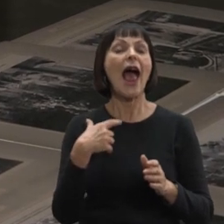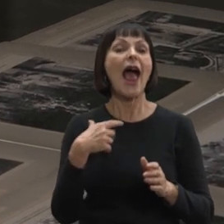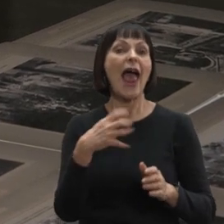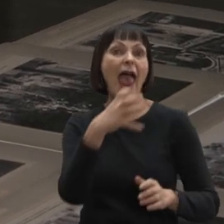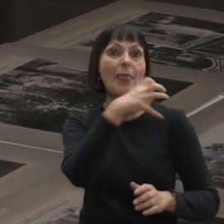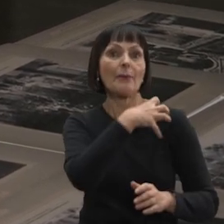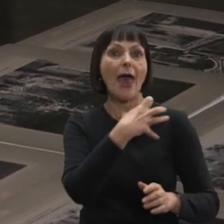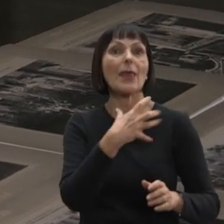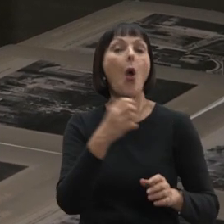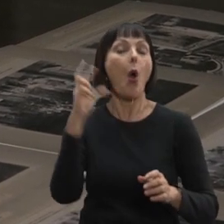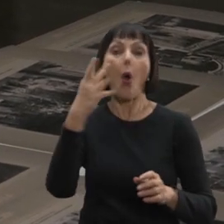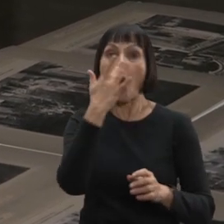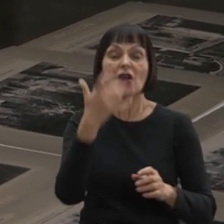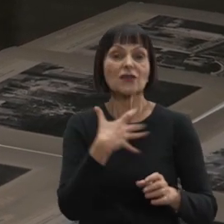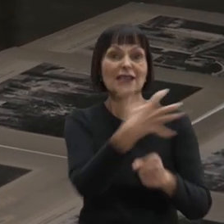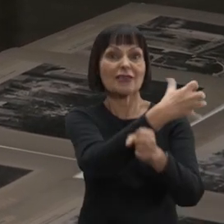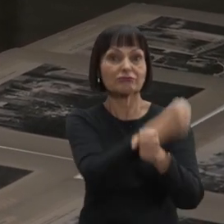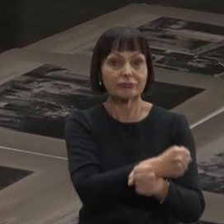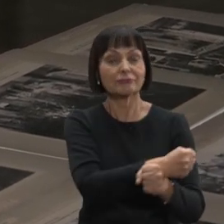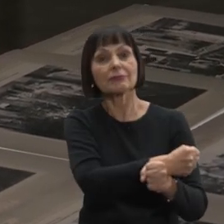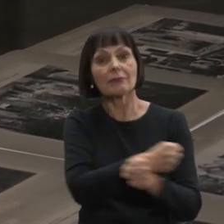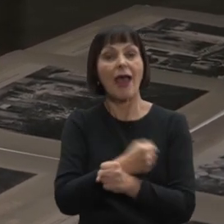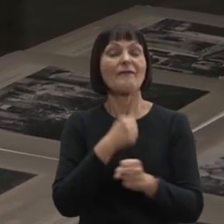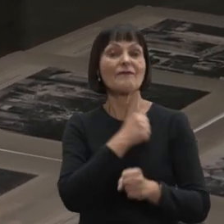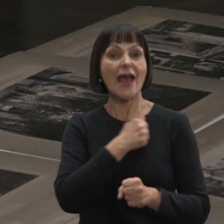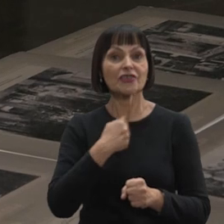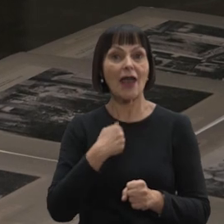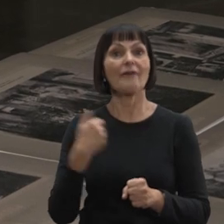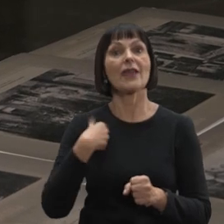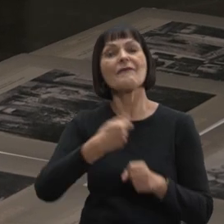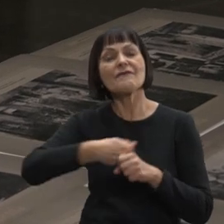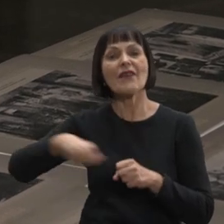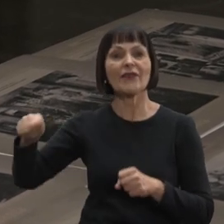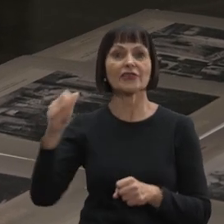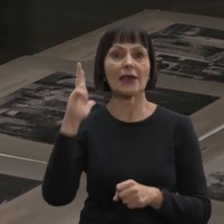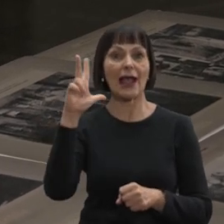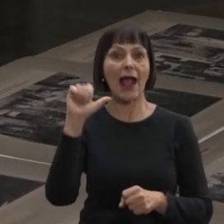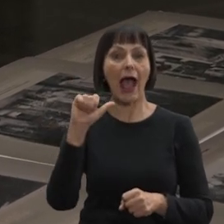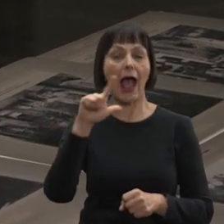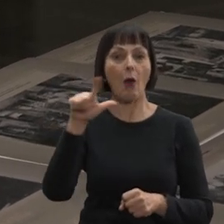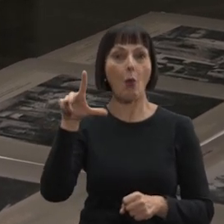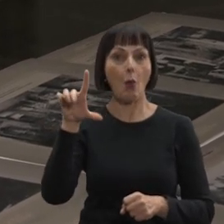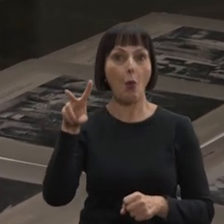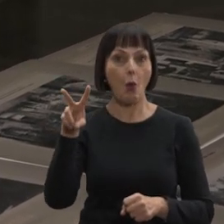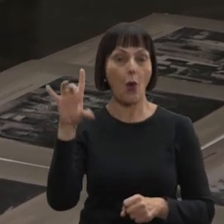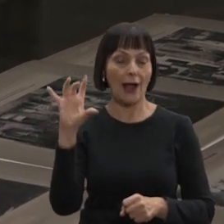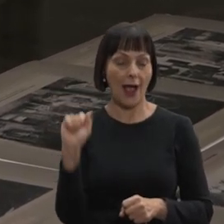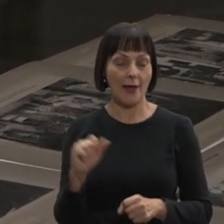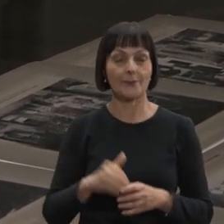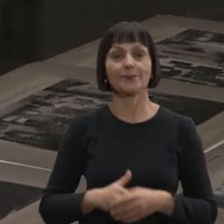Rzewuskiego Rosjanie internowali w Warszawie w 1767 roku i wywieźli do Kaługi.